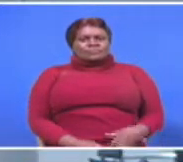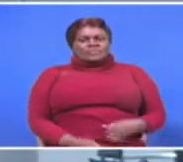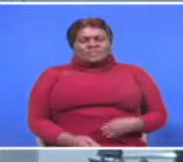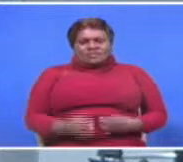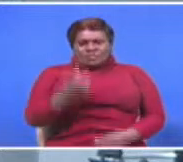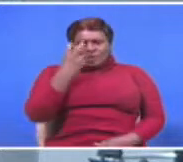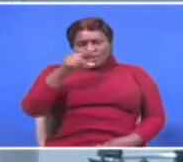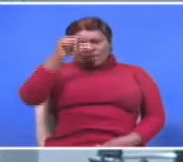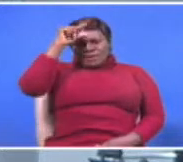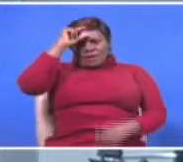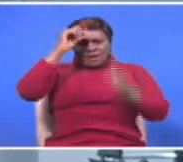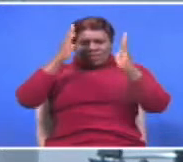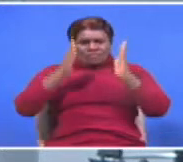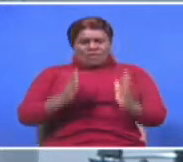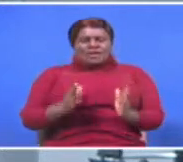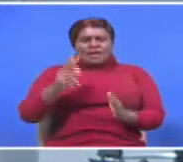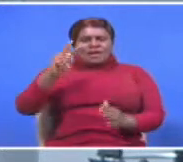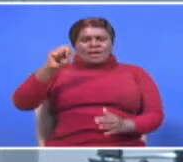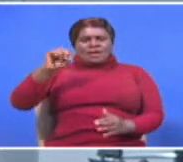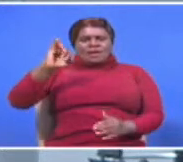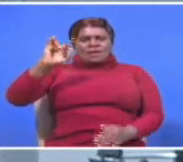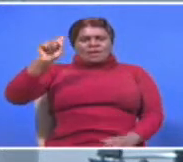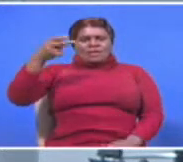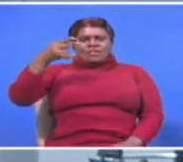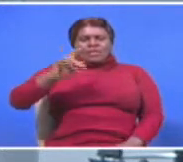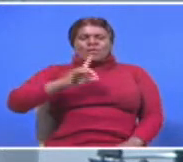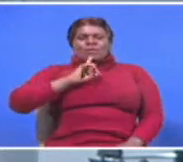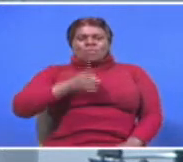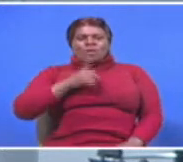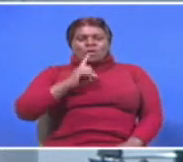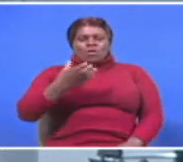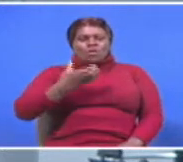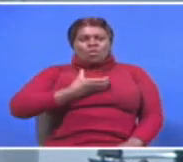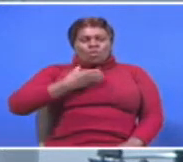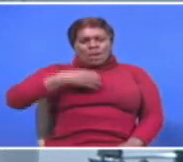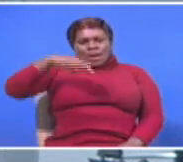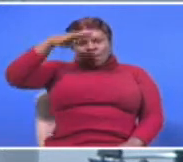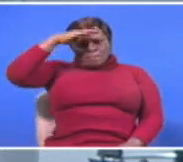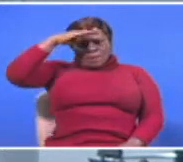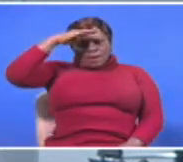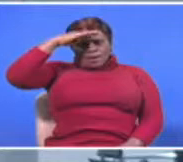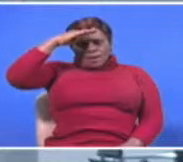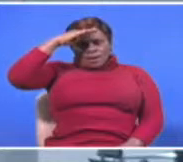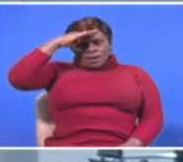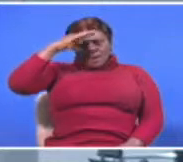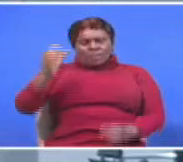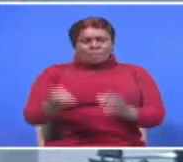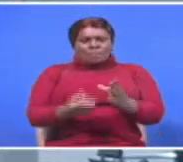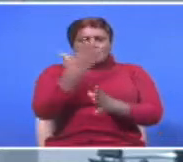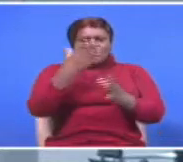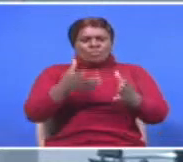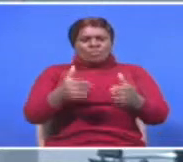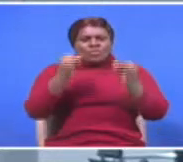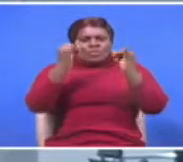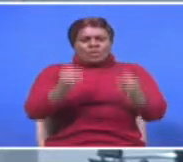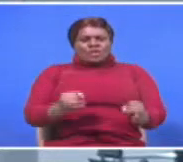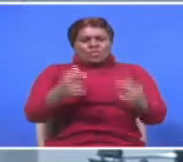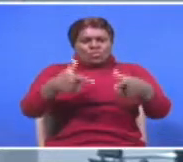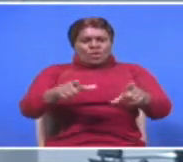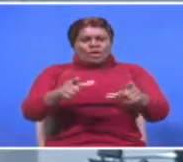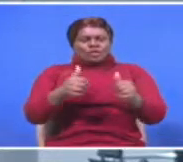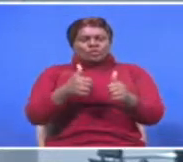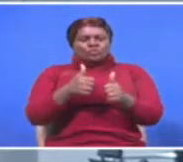Na mtazamaji, gavana wa Tharaka Nithi Muthomi Njuki amewaonya wamiliki wa baa walagai ambao wanabuni mbinu mpya za